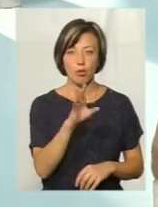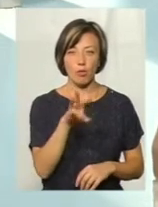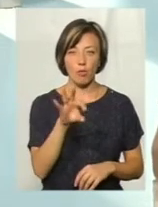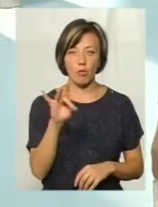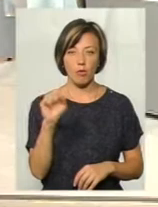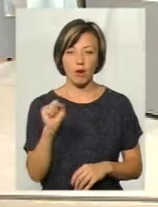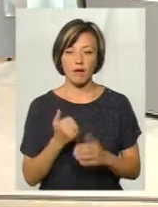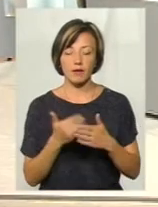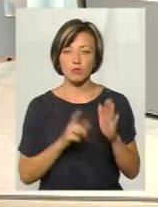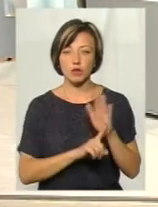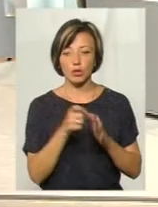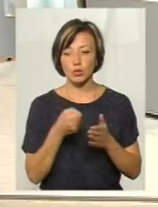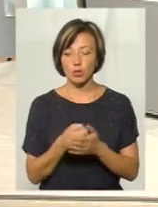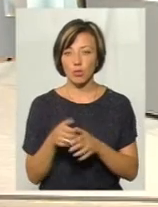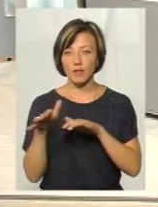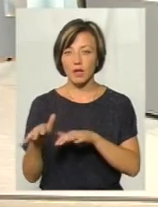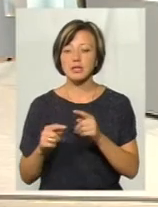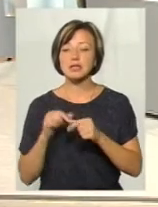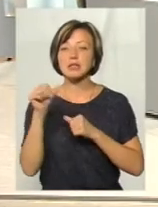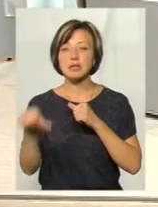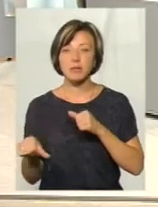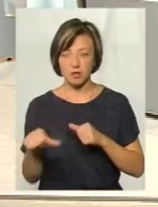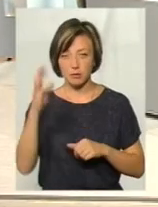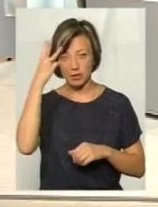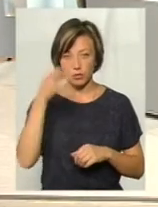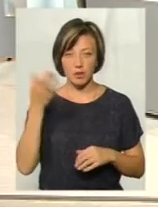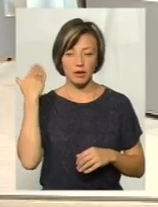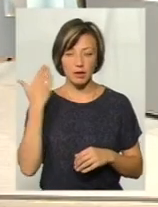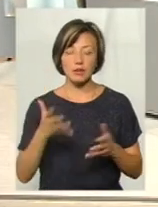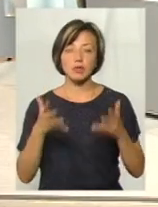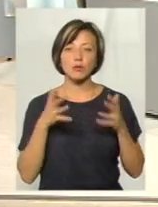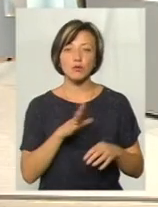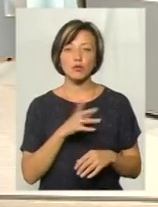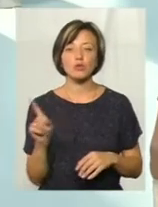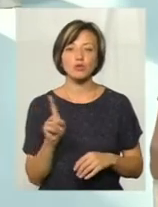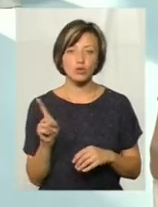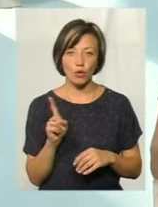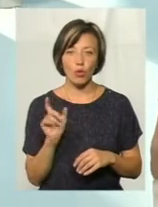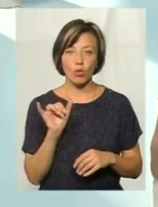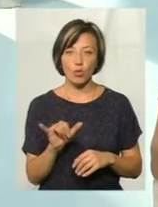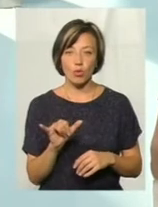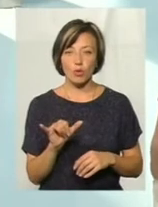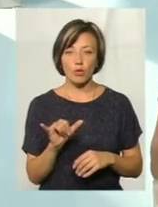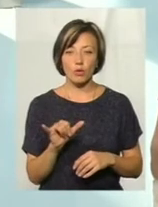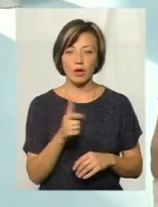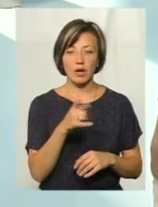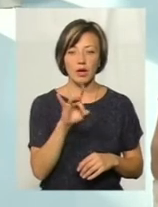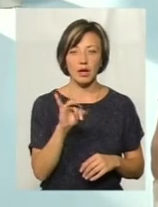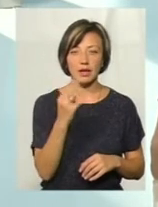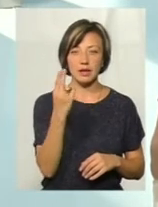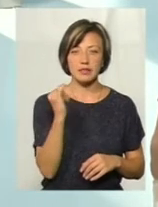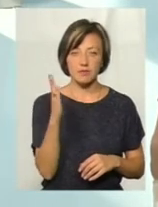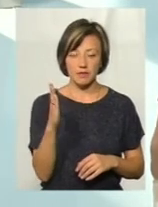її початку і до витікання за межі Хмельницької області. От, наприклад, на той час було з'ясовано, що у Самотегриці повністю